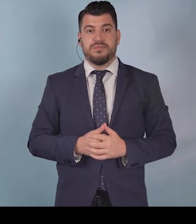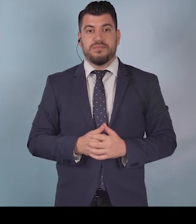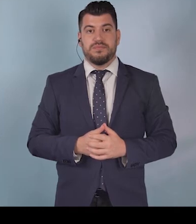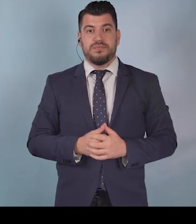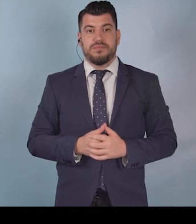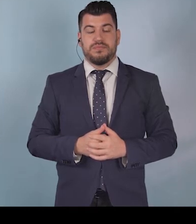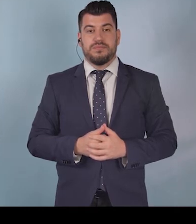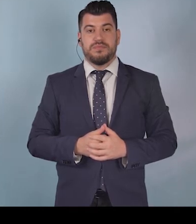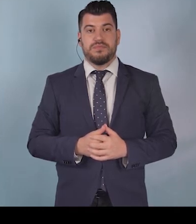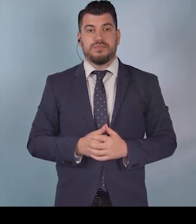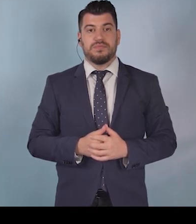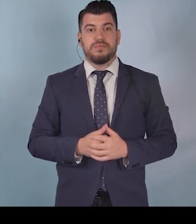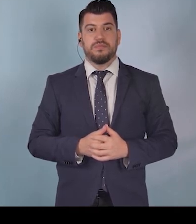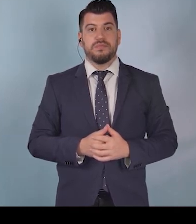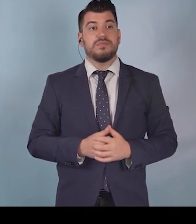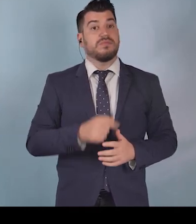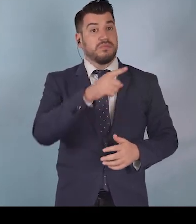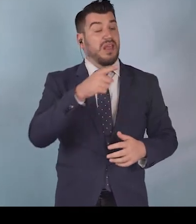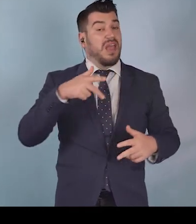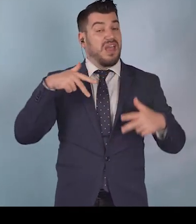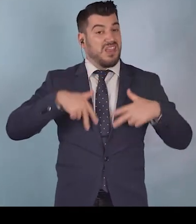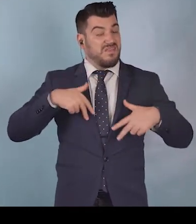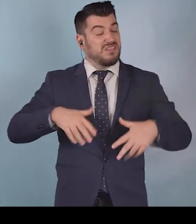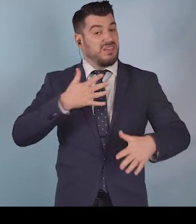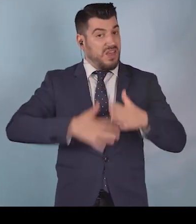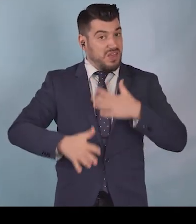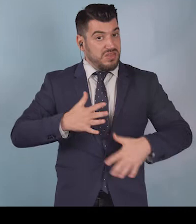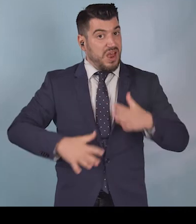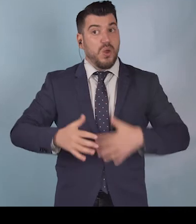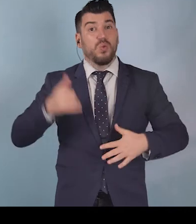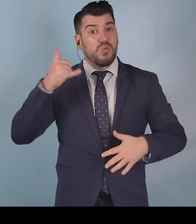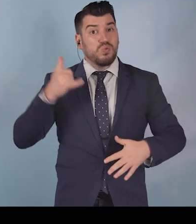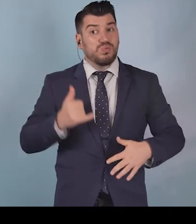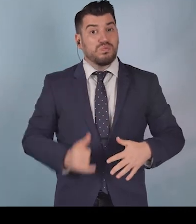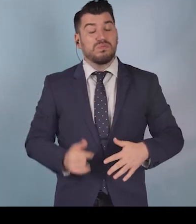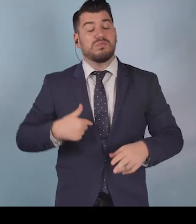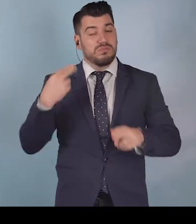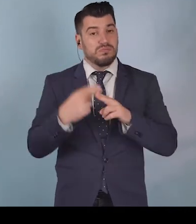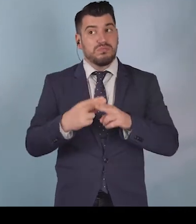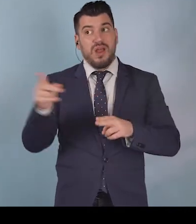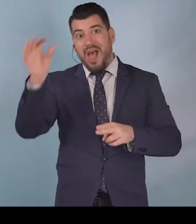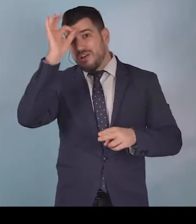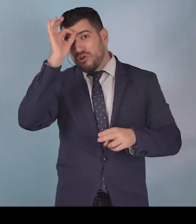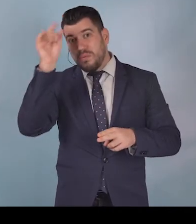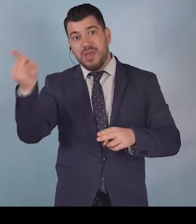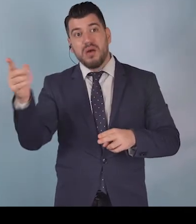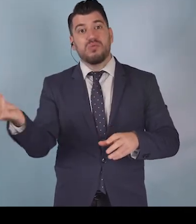κατεύθυνση ότι τα άτομα από την αστυνομία, αστυνομικοί, που εμπλέκονται σε ομοφοβικά, τρανσφοβικά